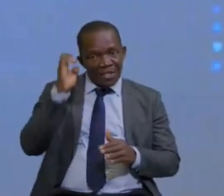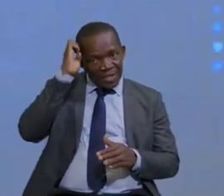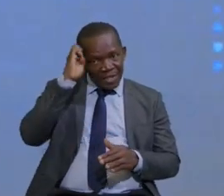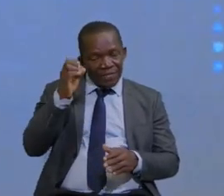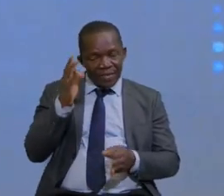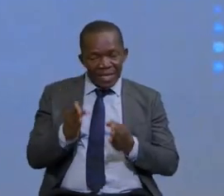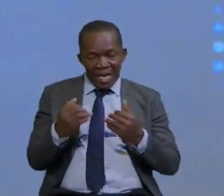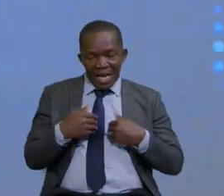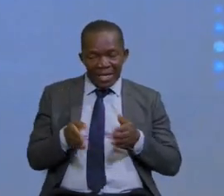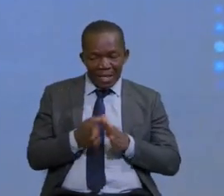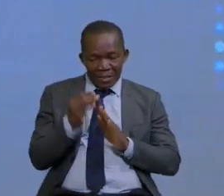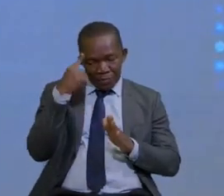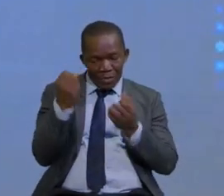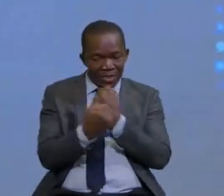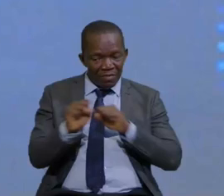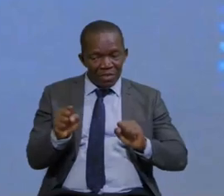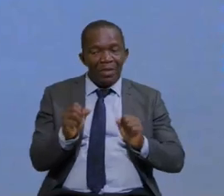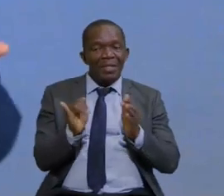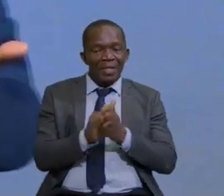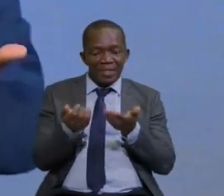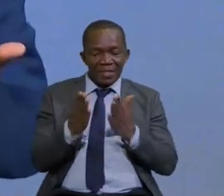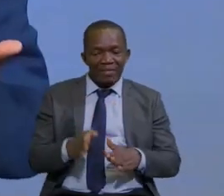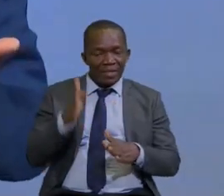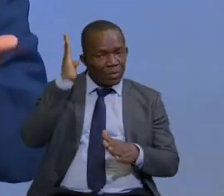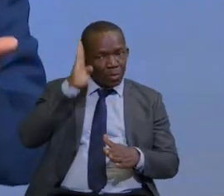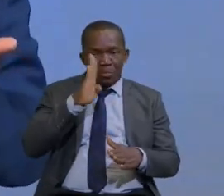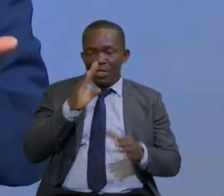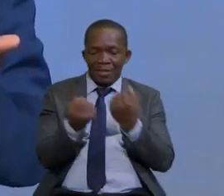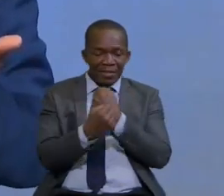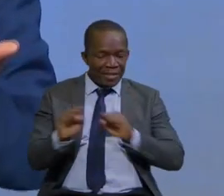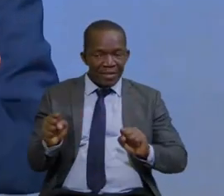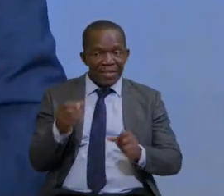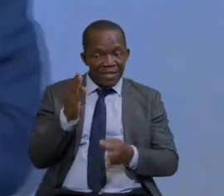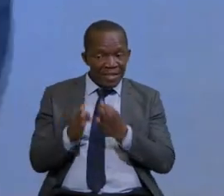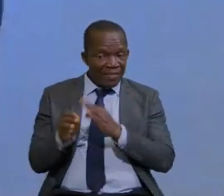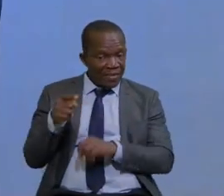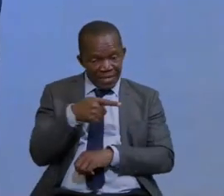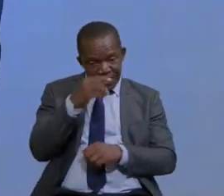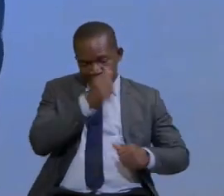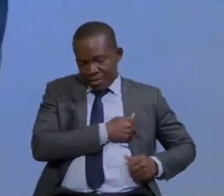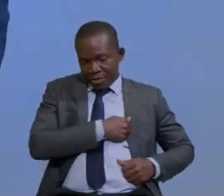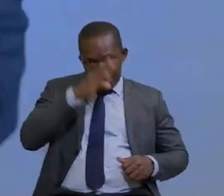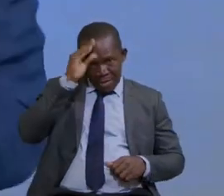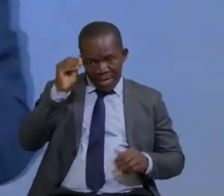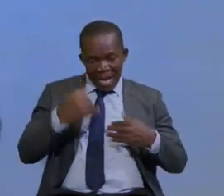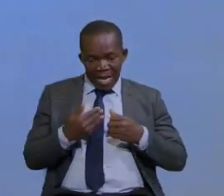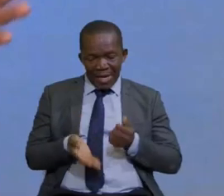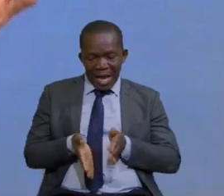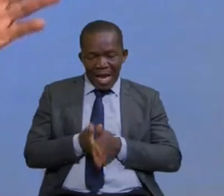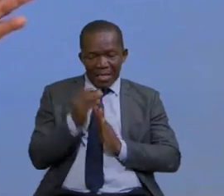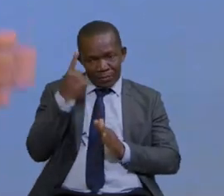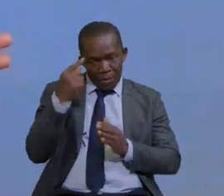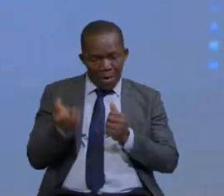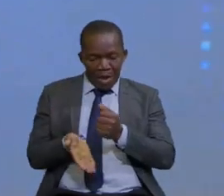l'heure même. S'il avait demandé la santé, le serviteur aura la santé